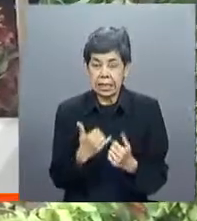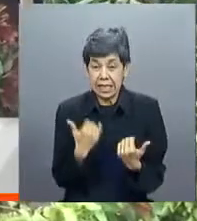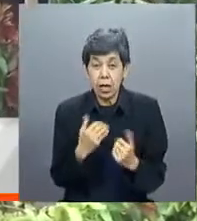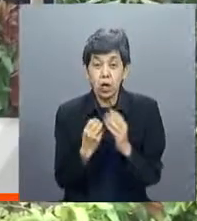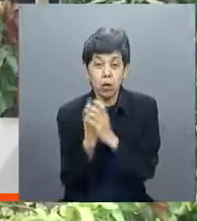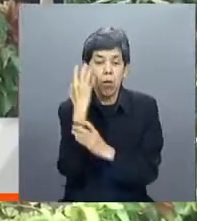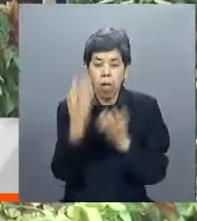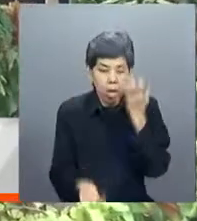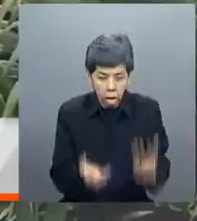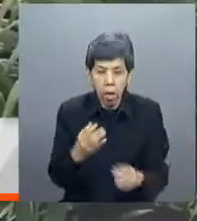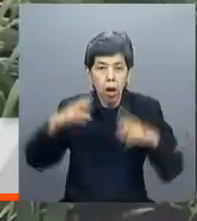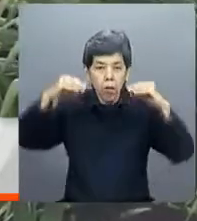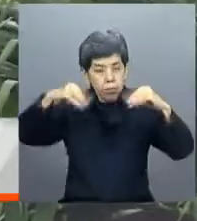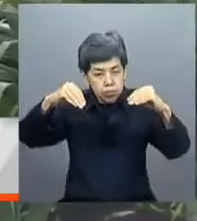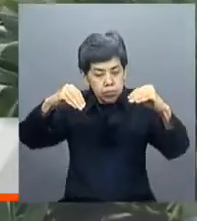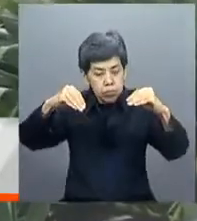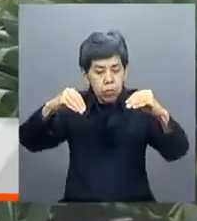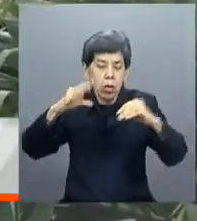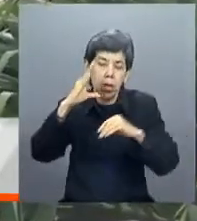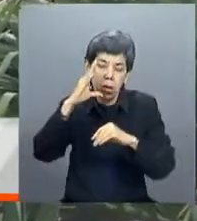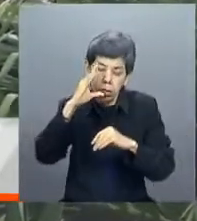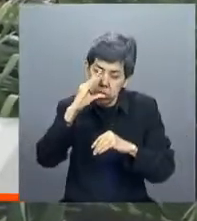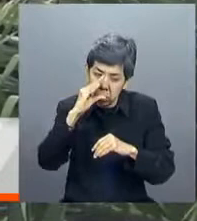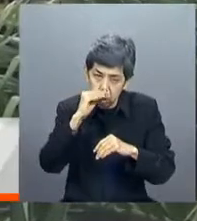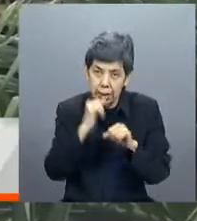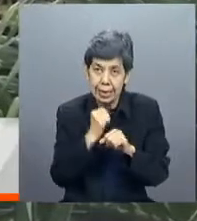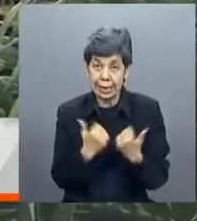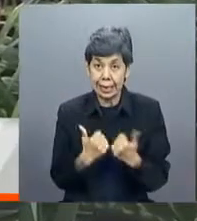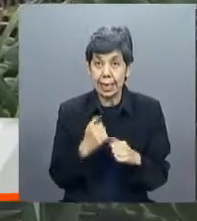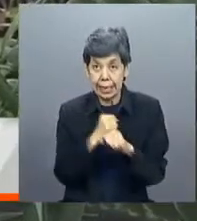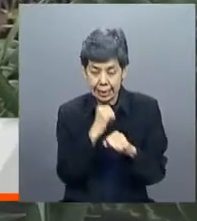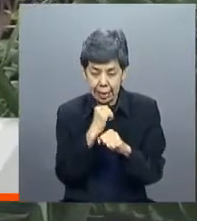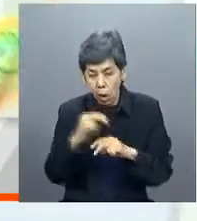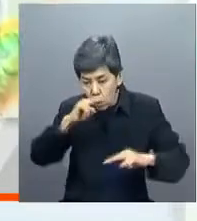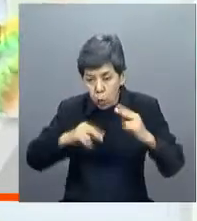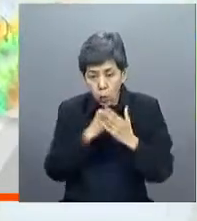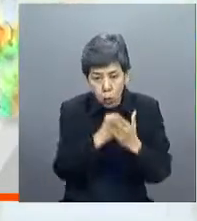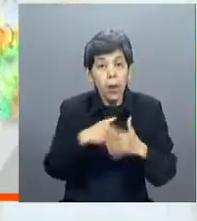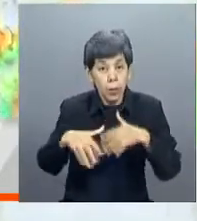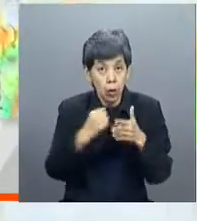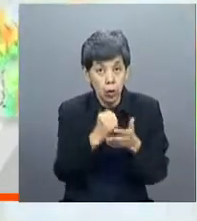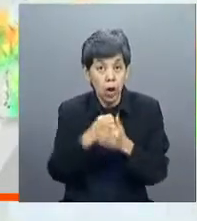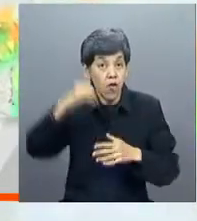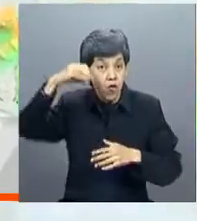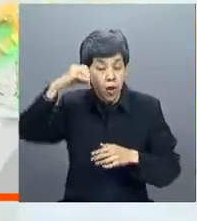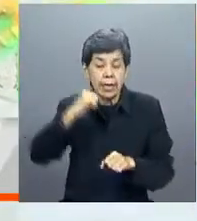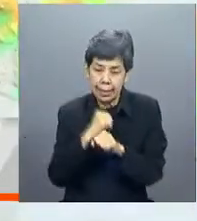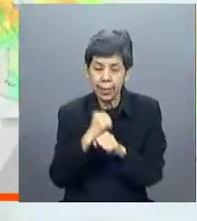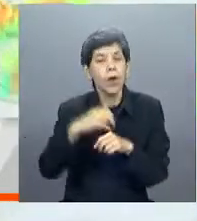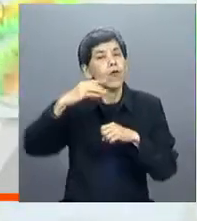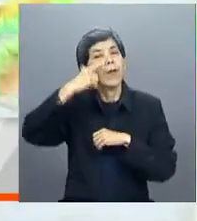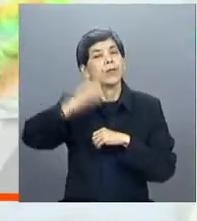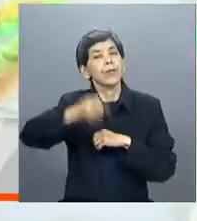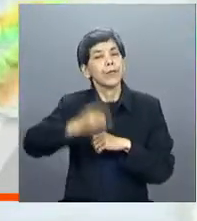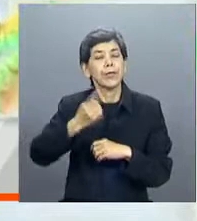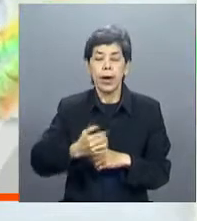ทำให้ต้นไม้หักโค่นและไฟฟ้าดับตลอดทั้งคืนล่าสุดเจ้าหน้าที่เร่งสำรวจเพื่อช่วยเหลือนะครับส่วนไฟฟ้านั้นก็สามารถใช้